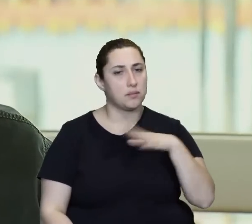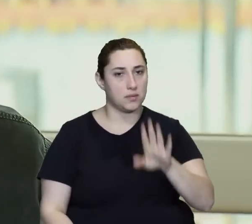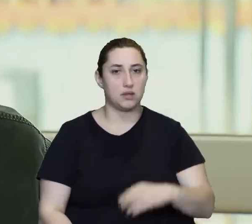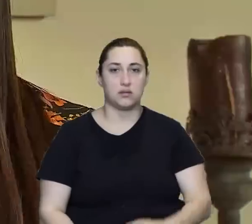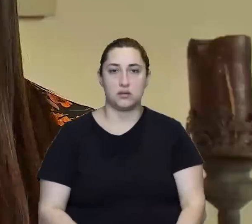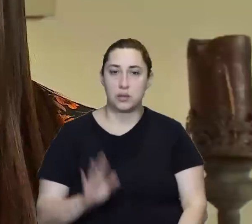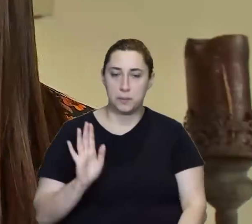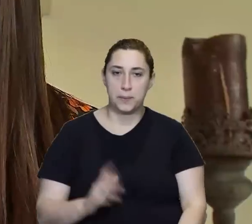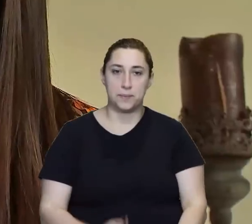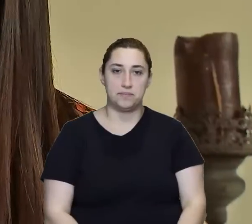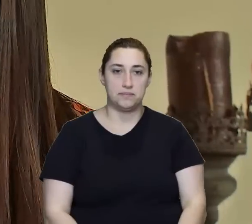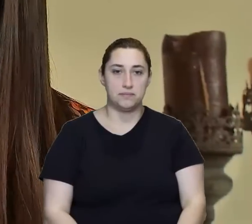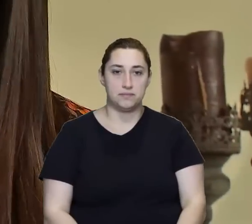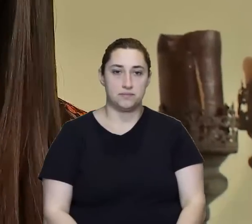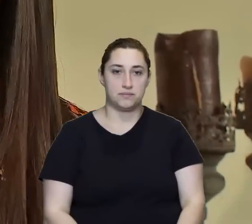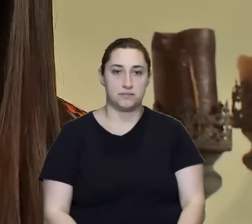etme.